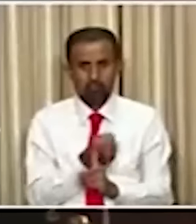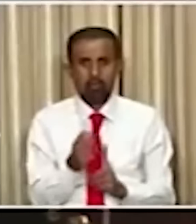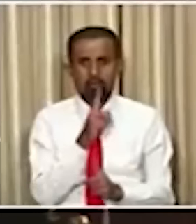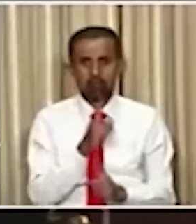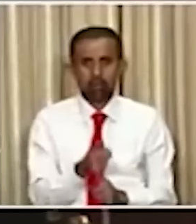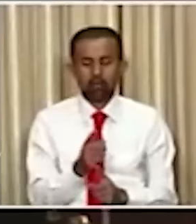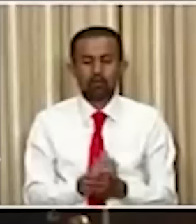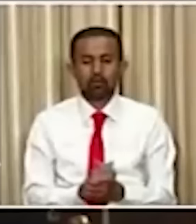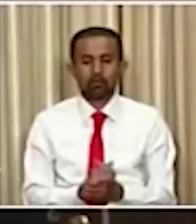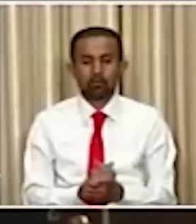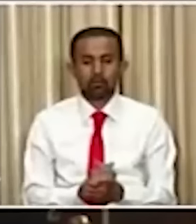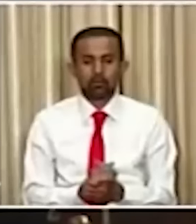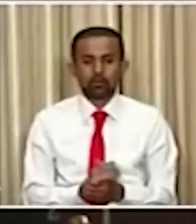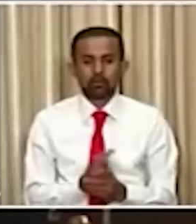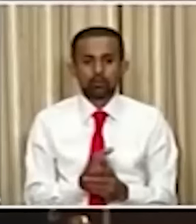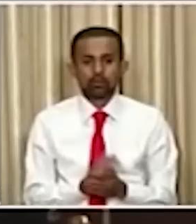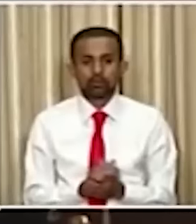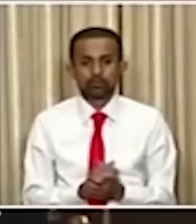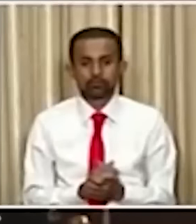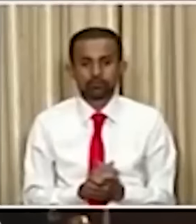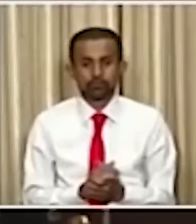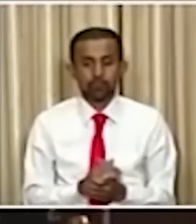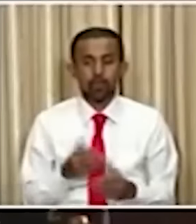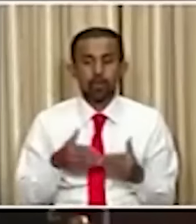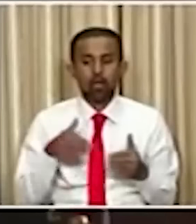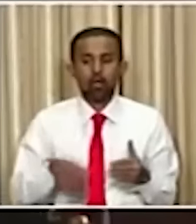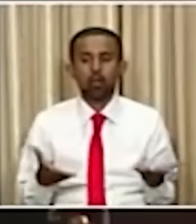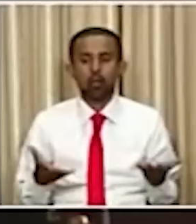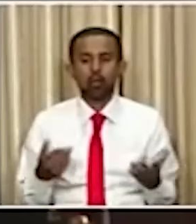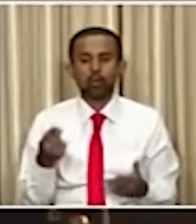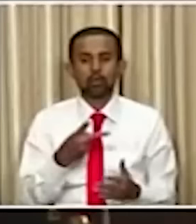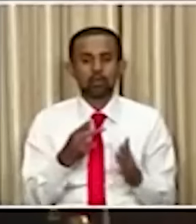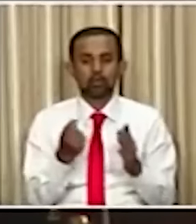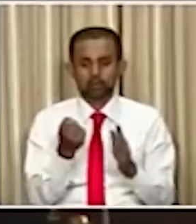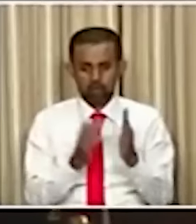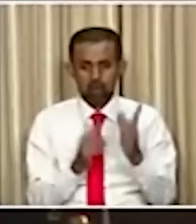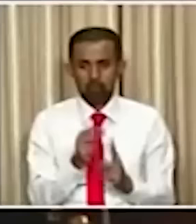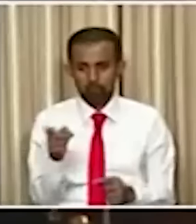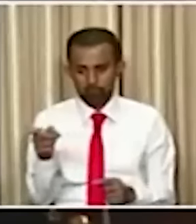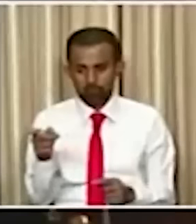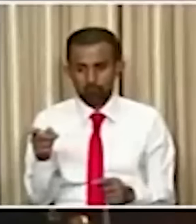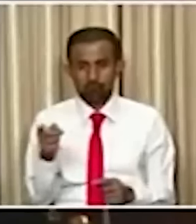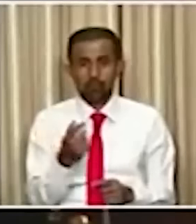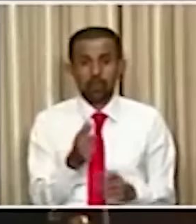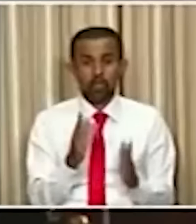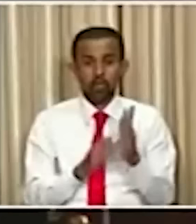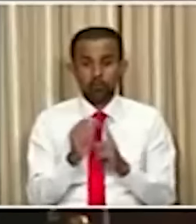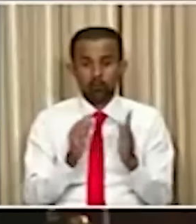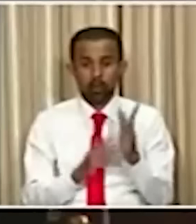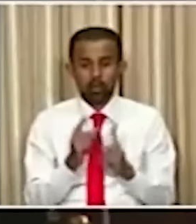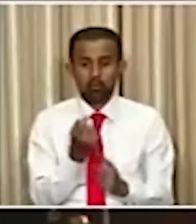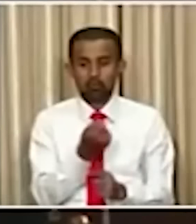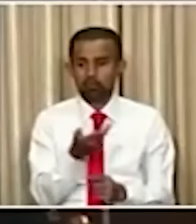Eva Gemagaru Sababa, too many, Mea the Vagatagan of Niojibudale to Ainua, විමධ්‍යගත මුදල් මේ විපක්ෂ